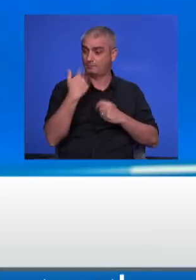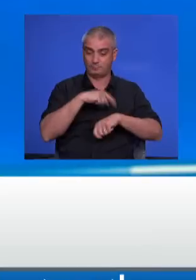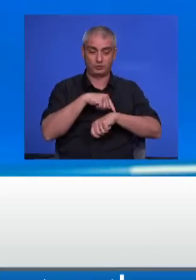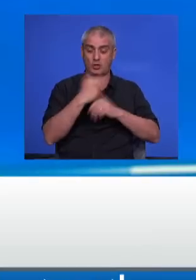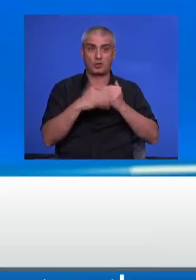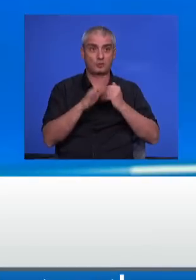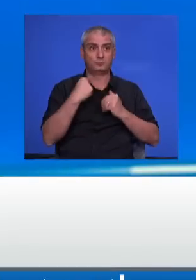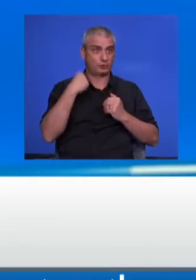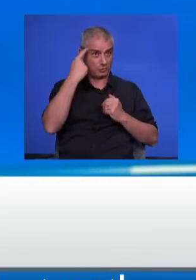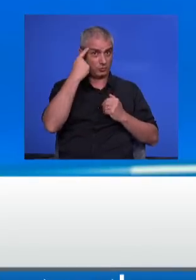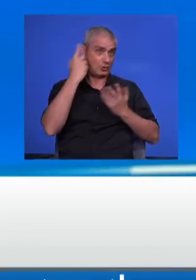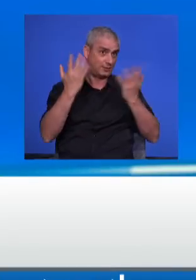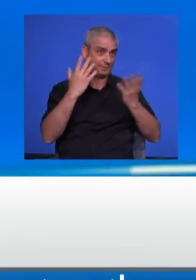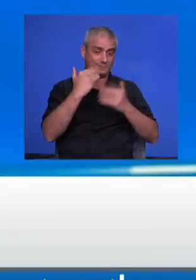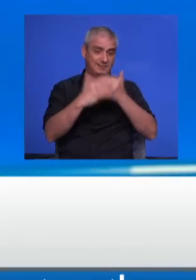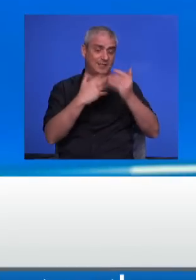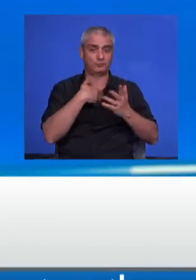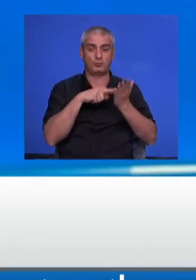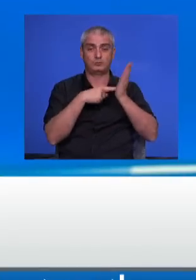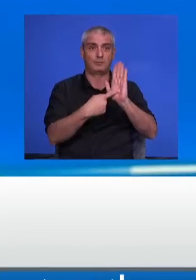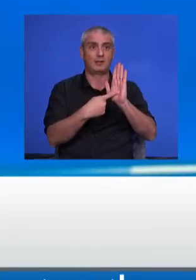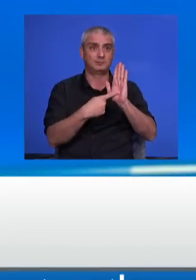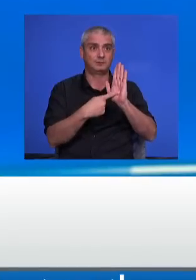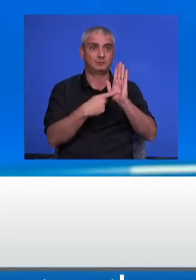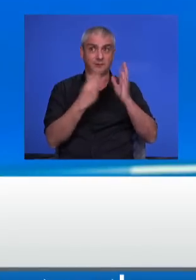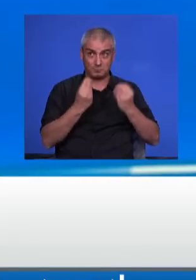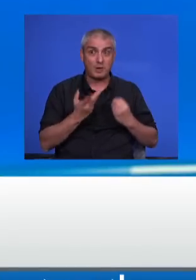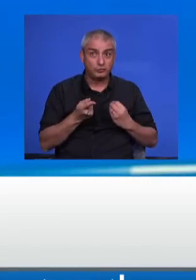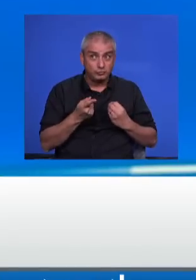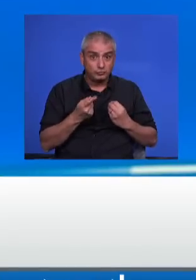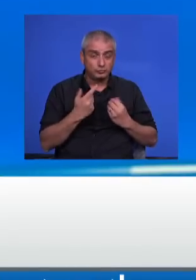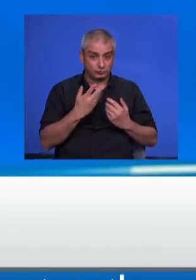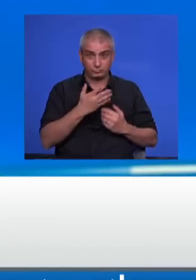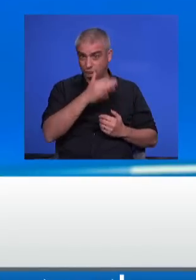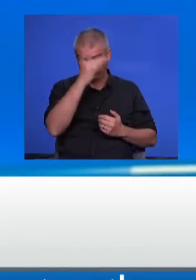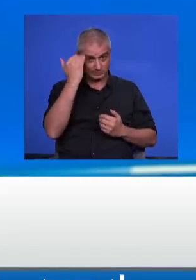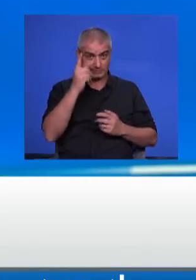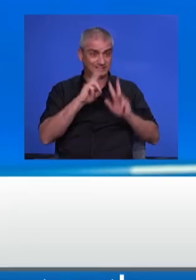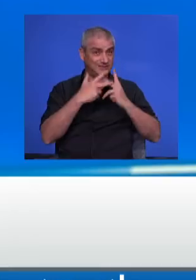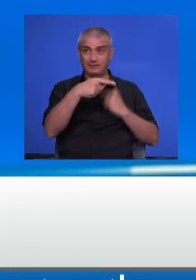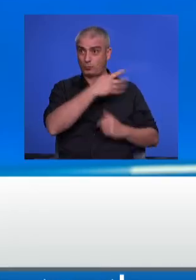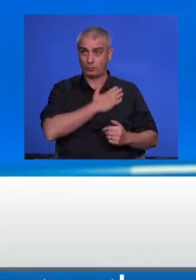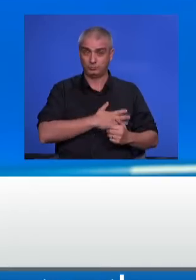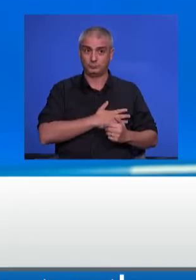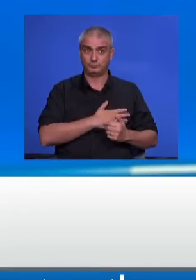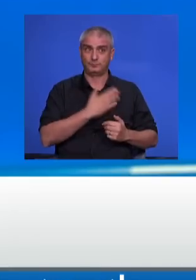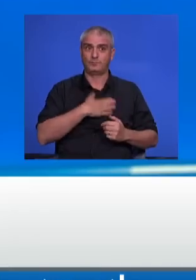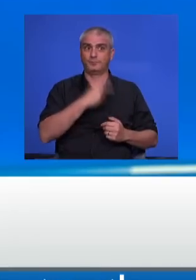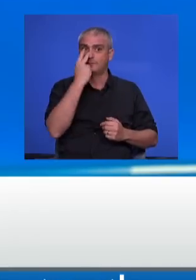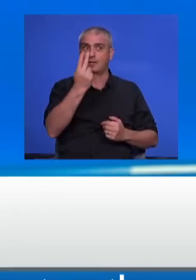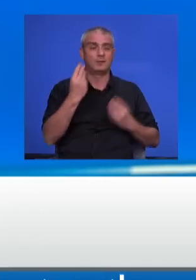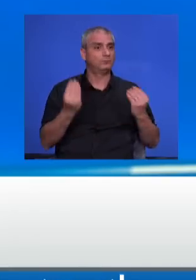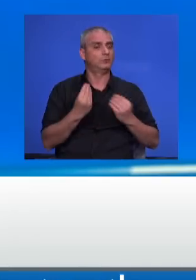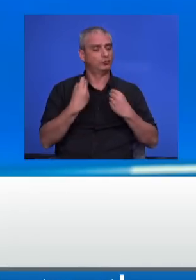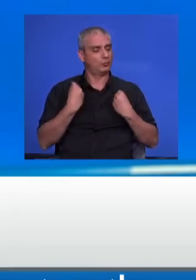מה שאנחנו יודעים על הצעדים שהם יציגו, זה משהו שמספק את הצורך של אותו ציבור שרוצה לראות משהו